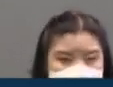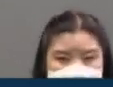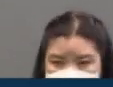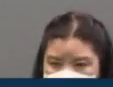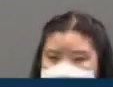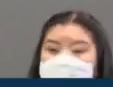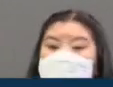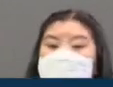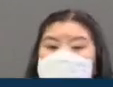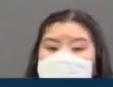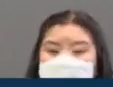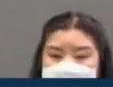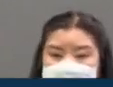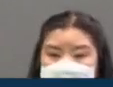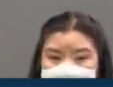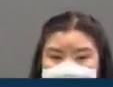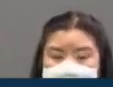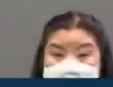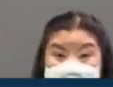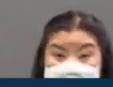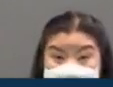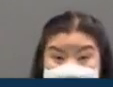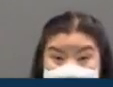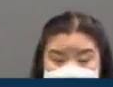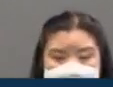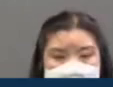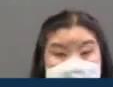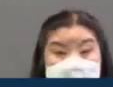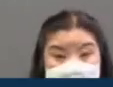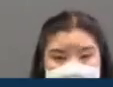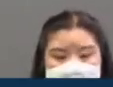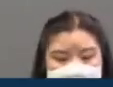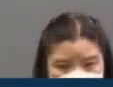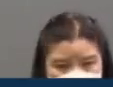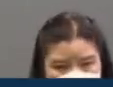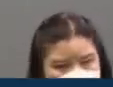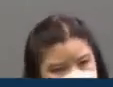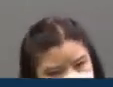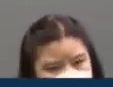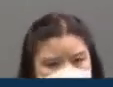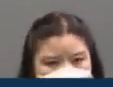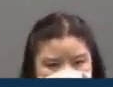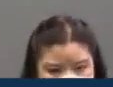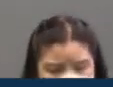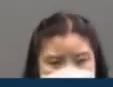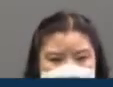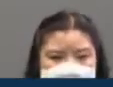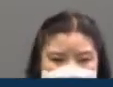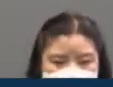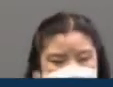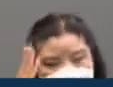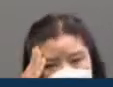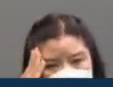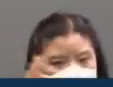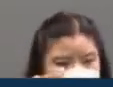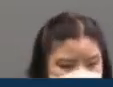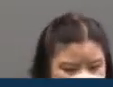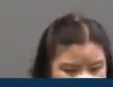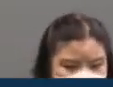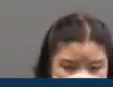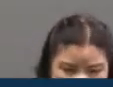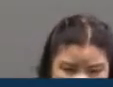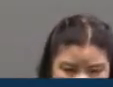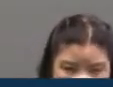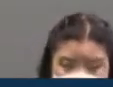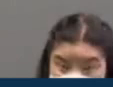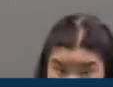มาตรการป้องกันเหตุทั้งระยะสั้นระยะยาวในส่วนอื่นๆก็คือว่าเขตพื้นที่ลงไปแล้วส่วนกลางก็